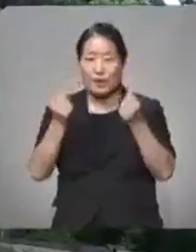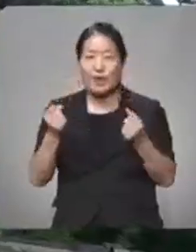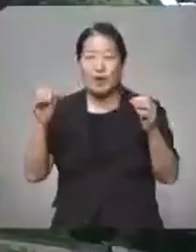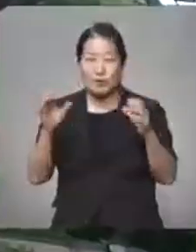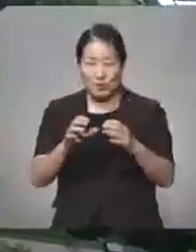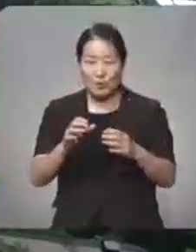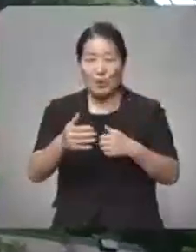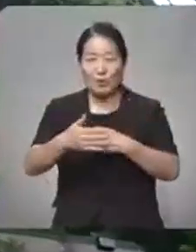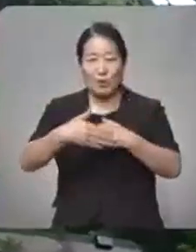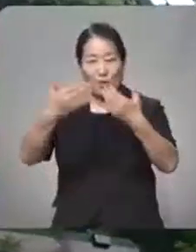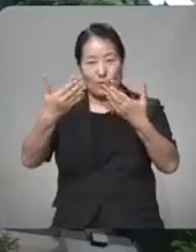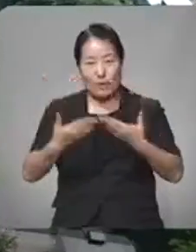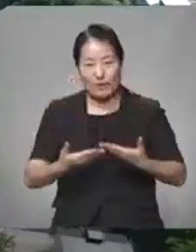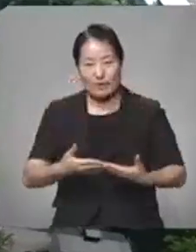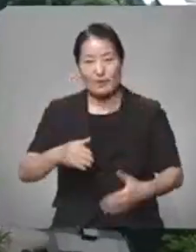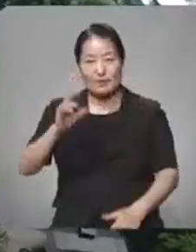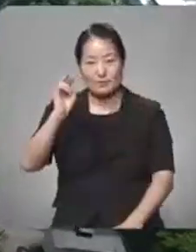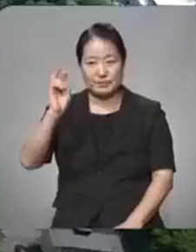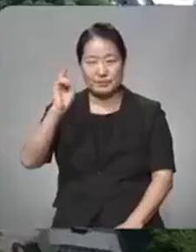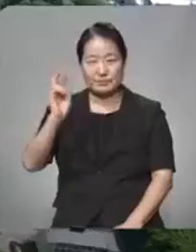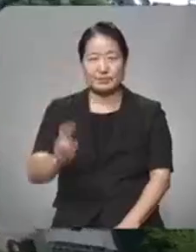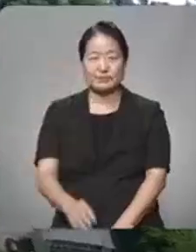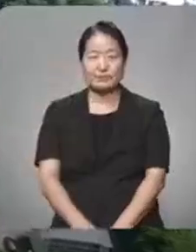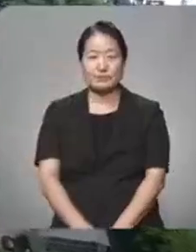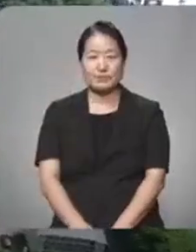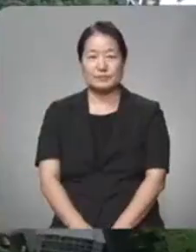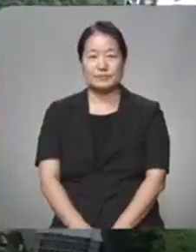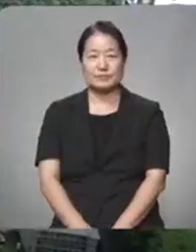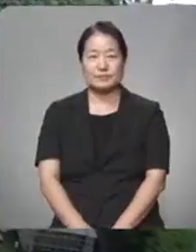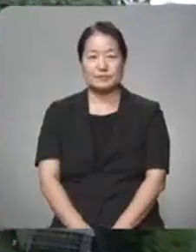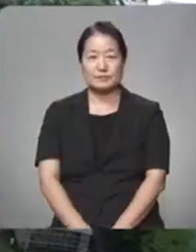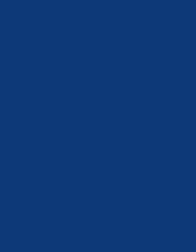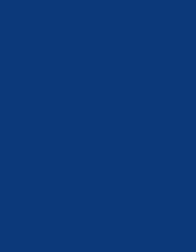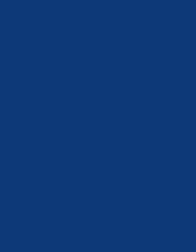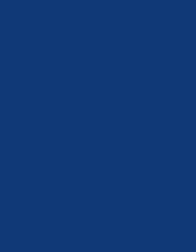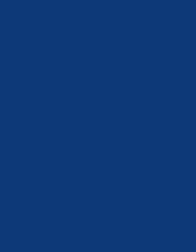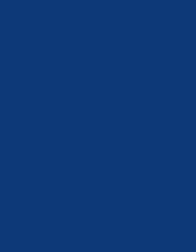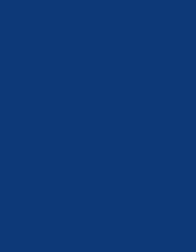보템이 될 수 있을 전망입니다 KBS 뉴스 김보람입니다